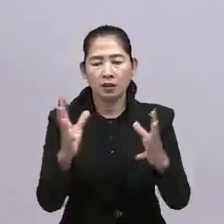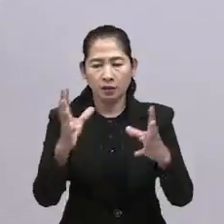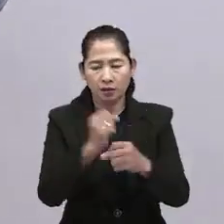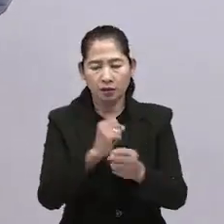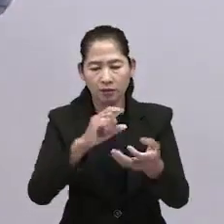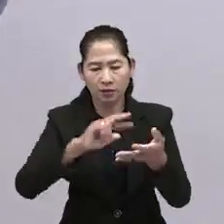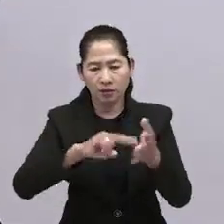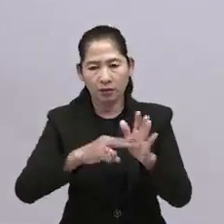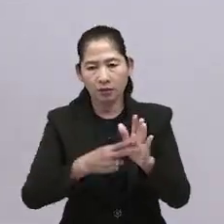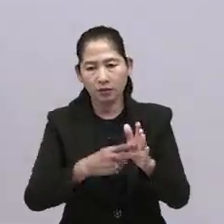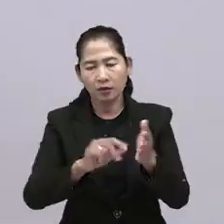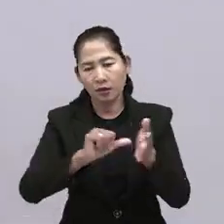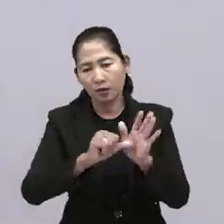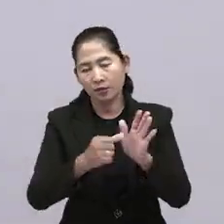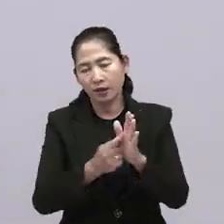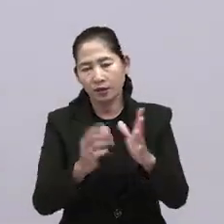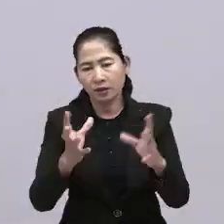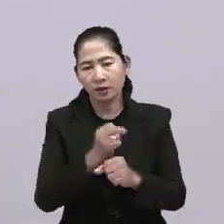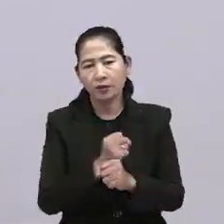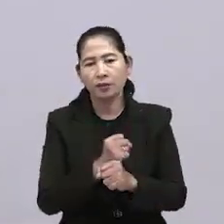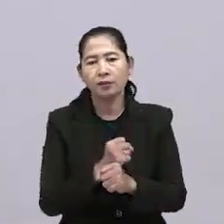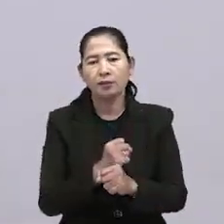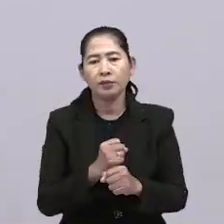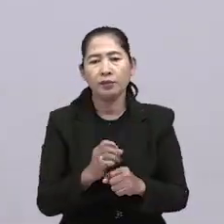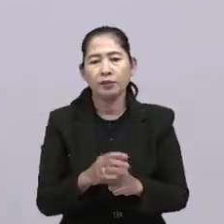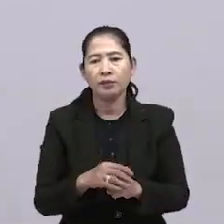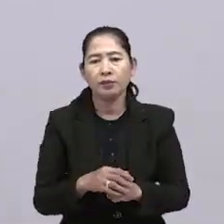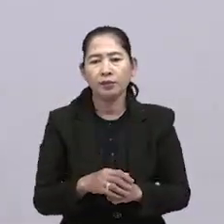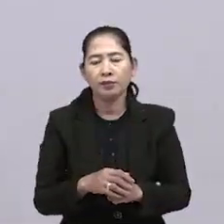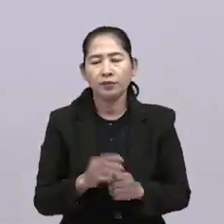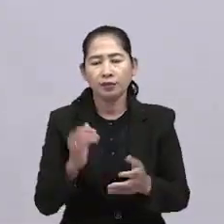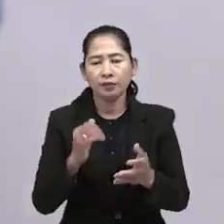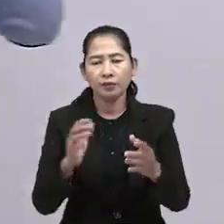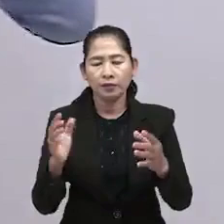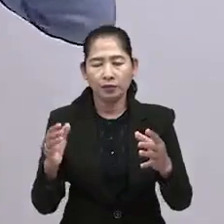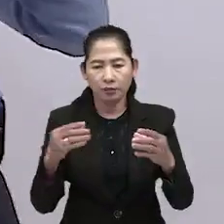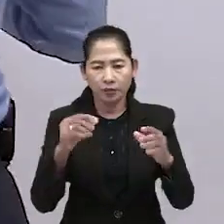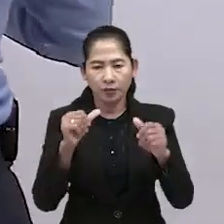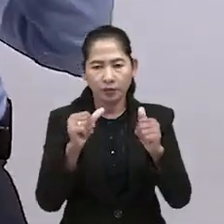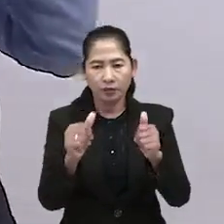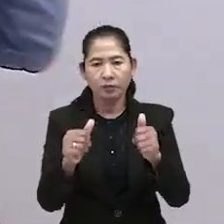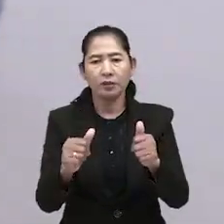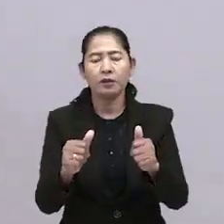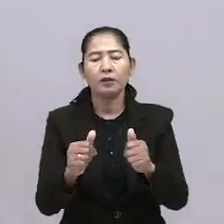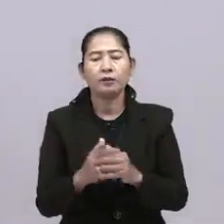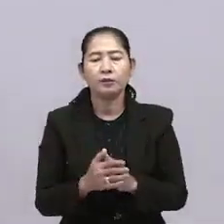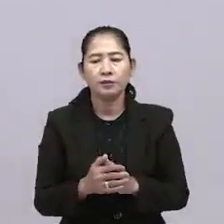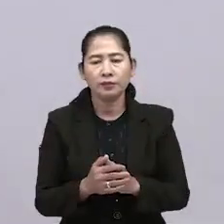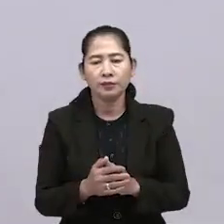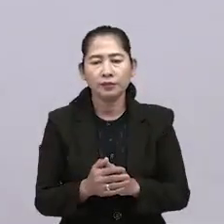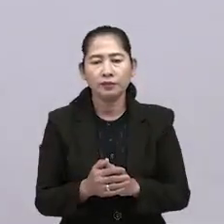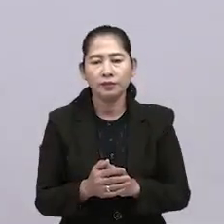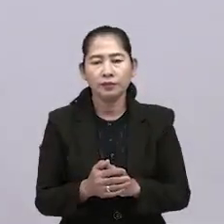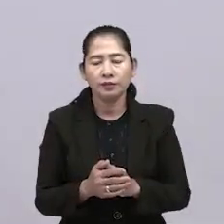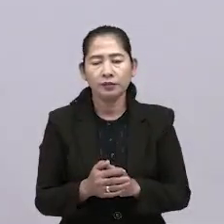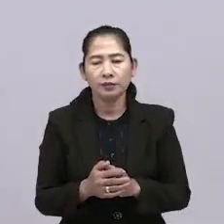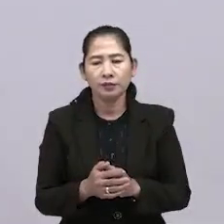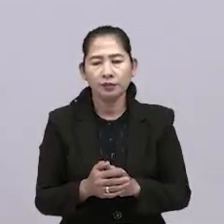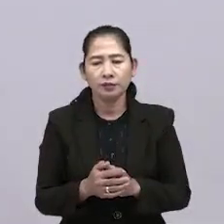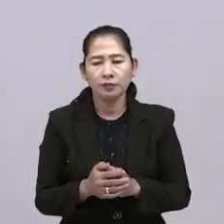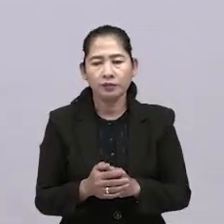ខ្លឹមសារផ្ទៀងផ្ទាត់សារឡើងវិញមកកូនចាអ្នកគ្រូសូមបញ្ចូលទៅចេះបន្តិចទៅដើម្បីងាយស្រួលក្នុងការបិទអត្ថបទគំរូណាកូនណាចា